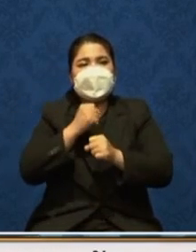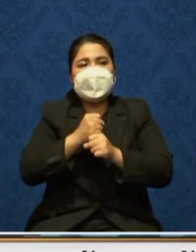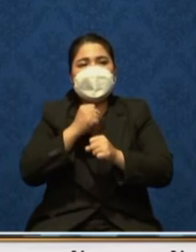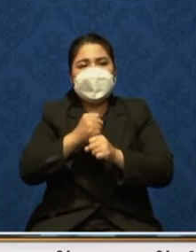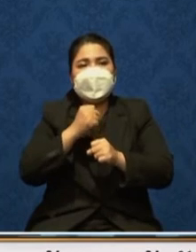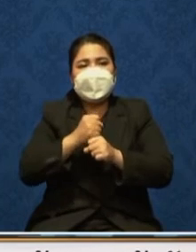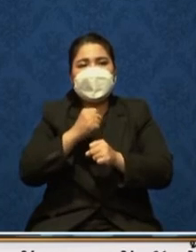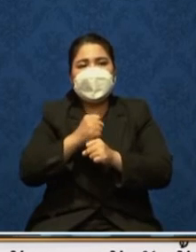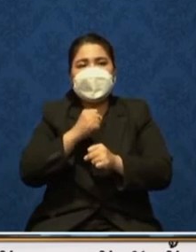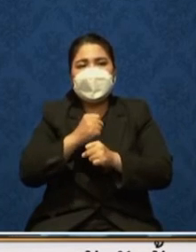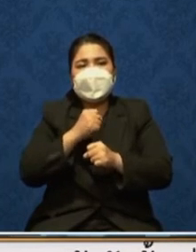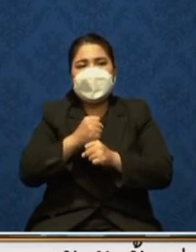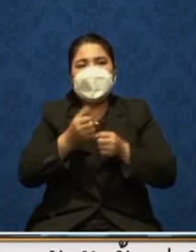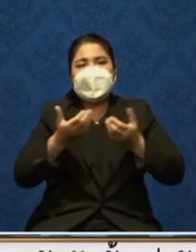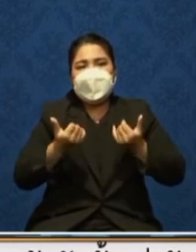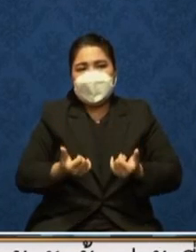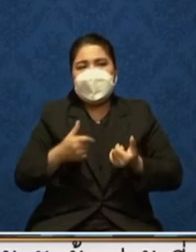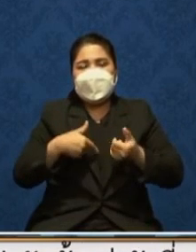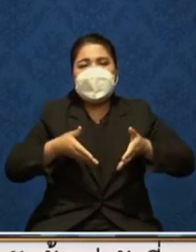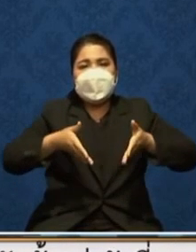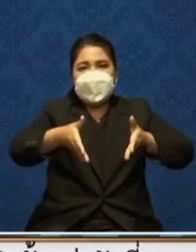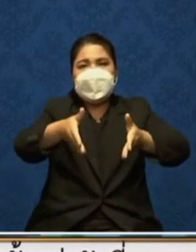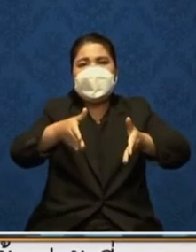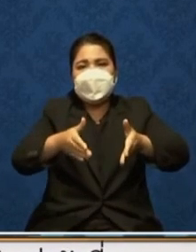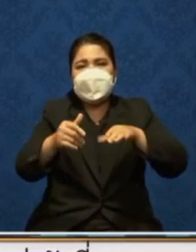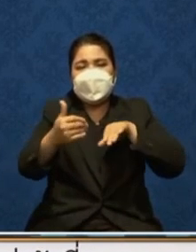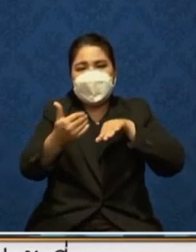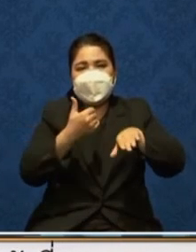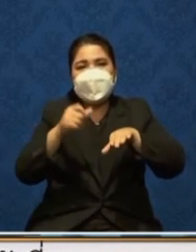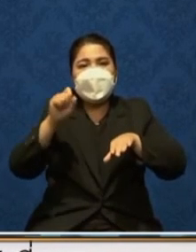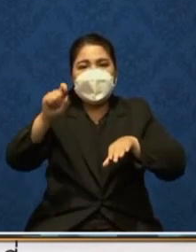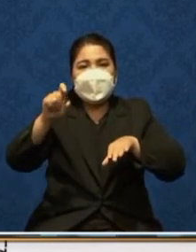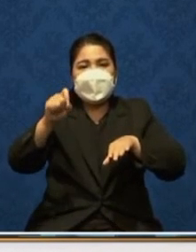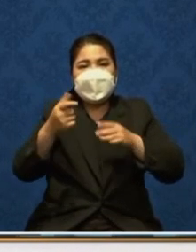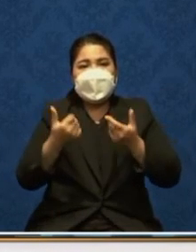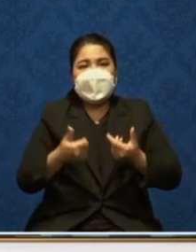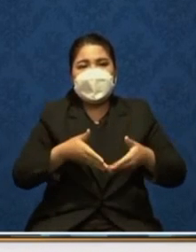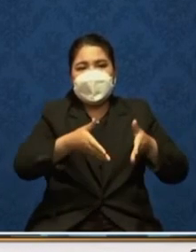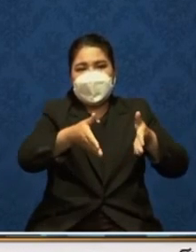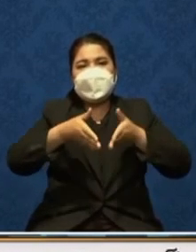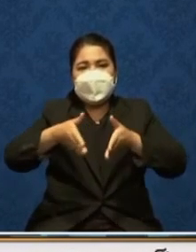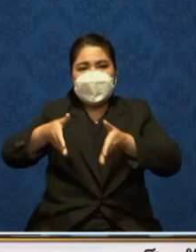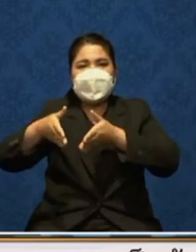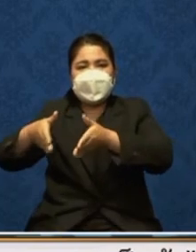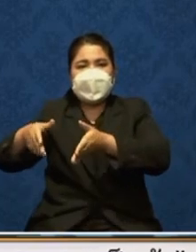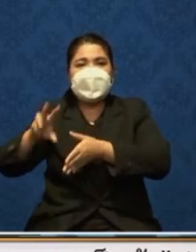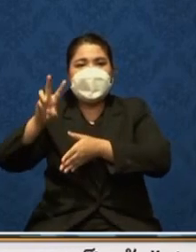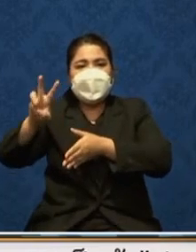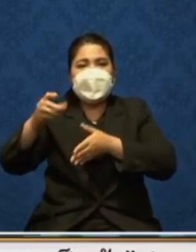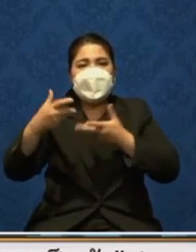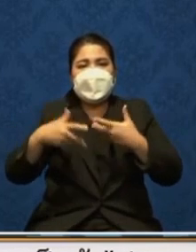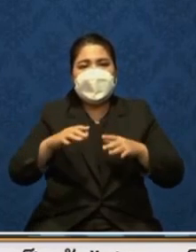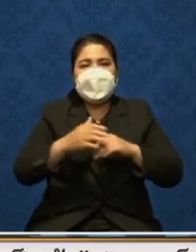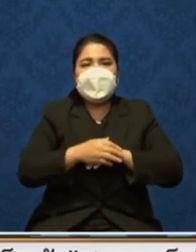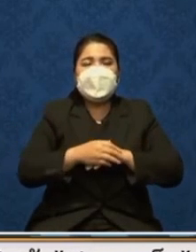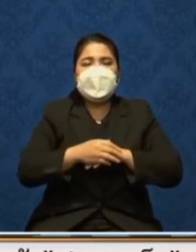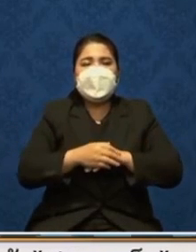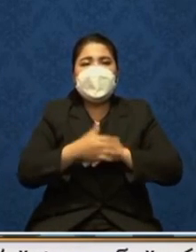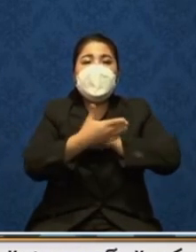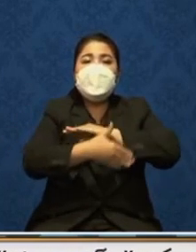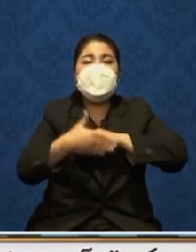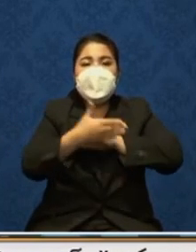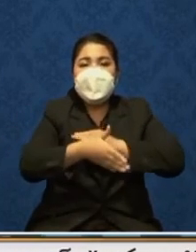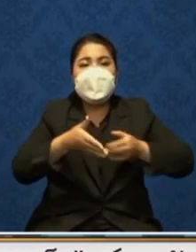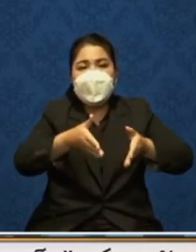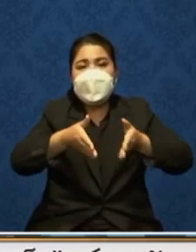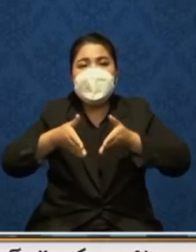นี่เป Motorway มีแผนทได้ถึง 6 ช่องจรจรมีรถไฟทางคู่ีถนน Frontage ทำอย่างดีคร